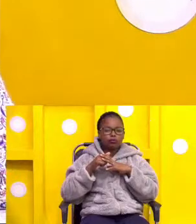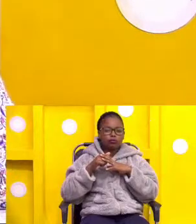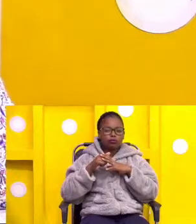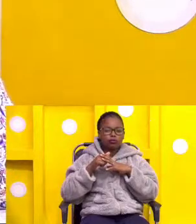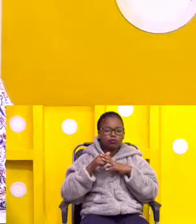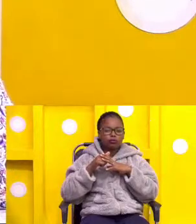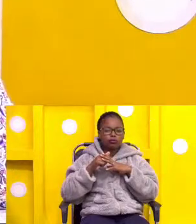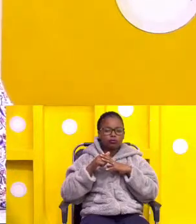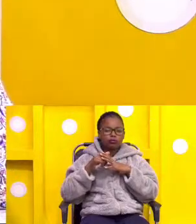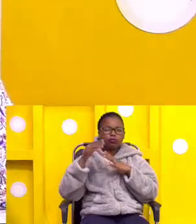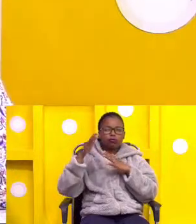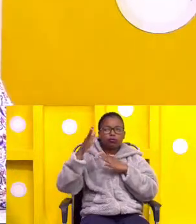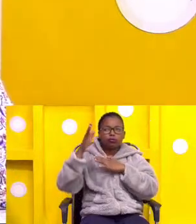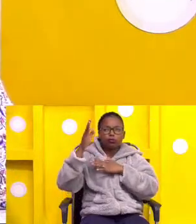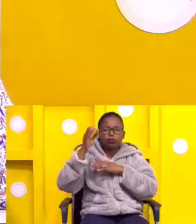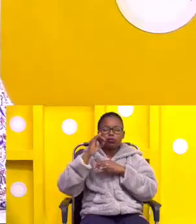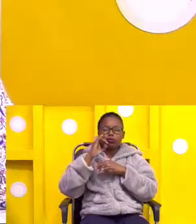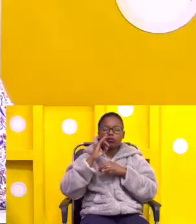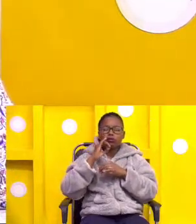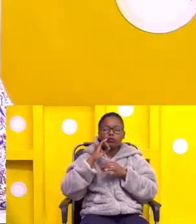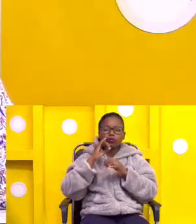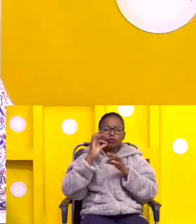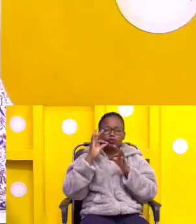ngai witå nä mwihokeku